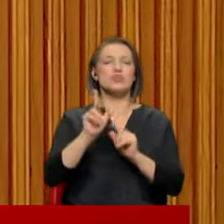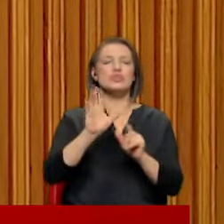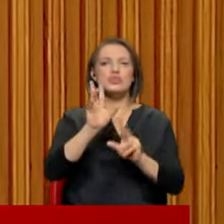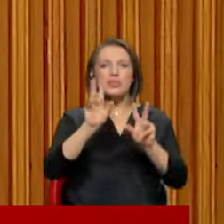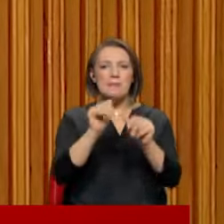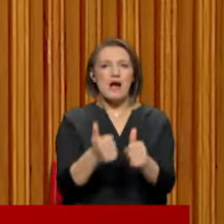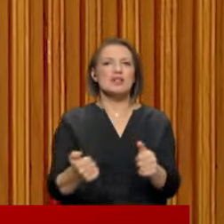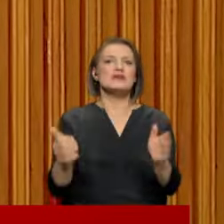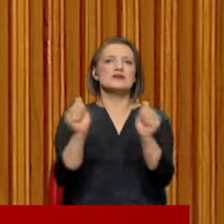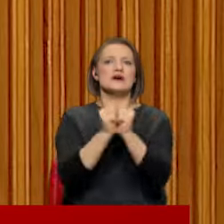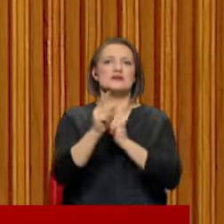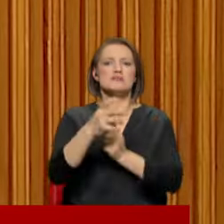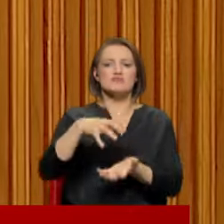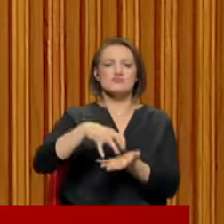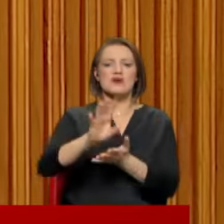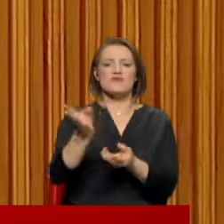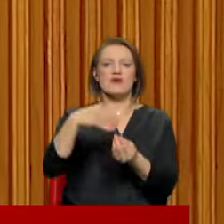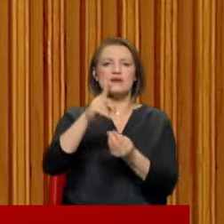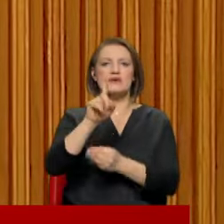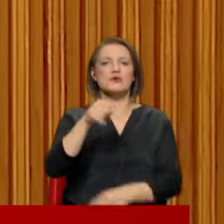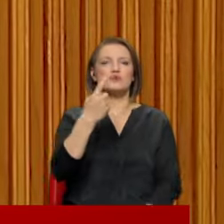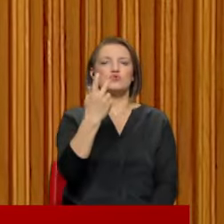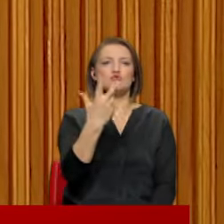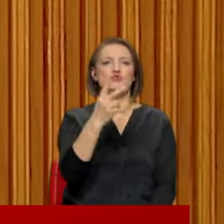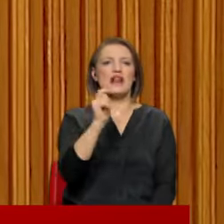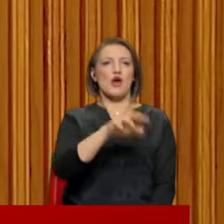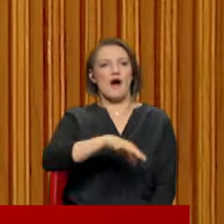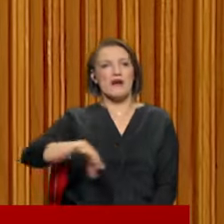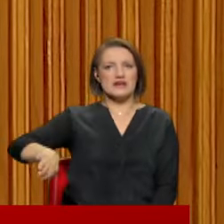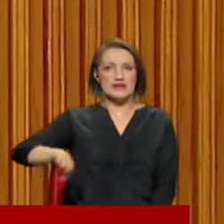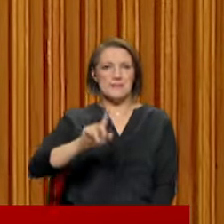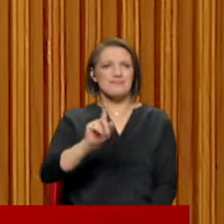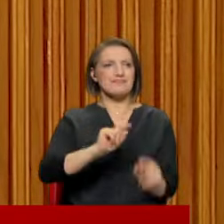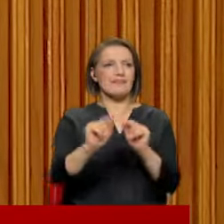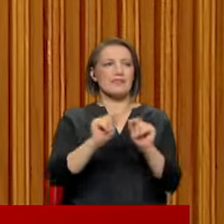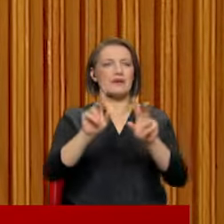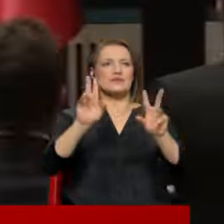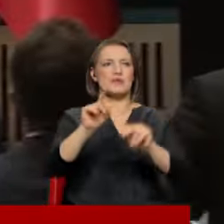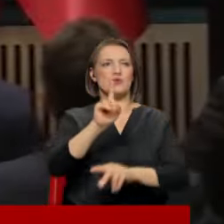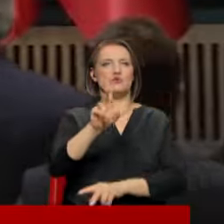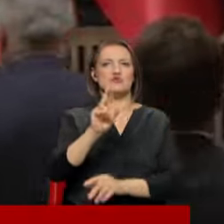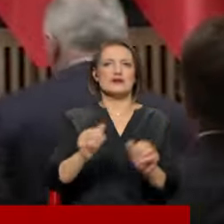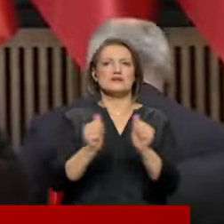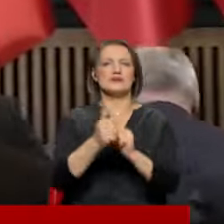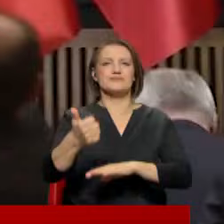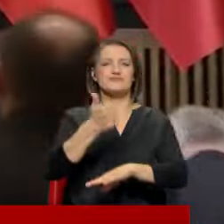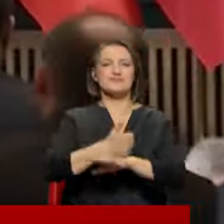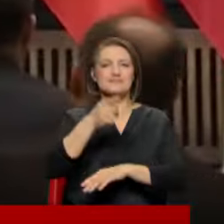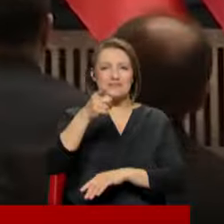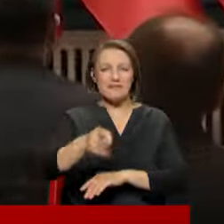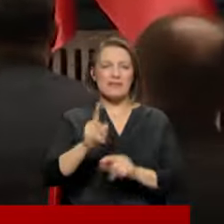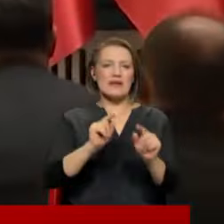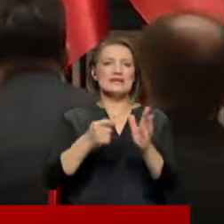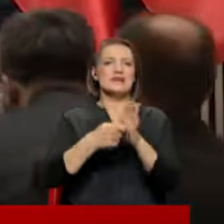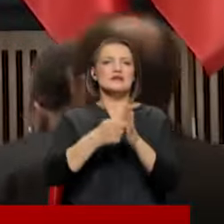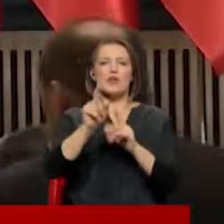katı. Bütçeden faize 1.3 trilyon ayırdılar. Tasarrufun tam 13 katı. İktidarın adını tasarruf